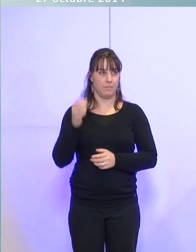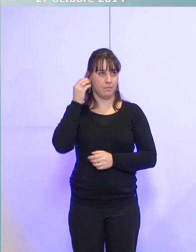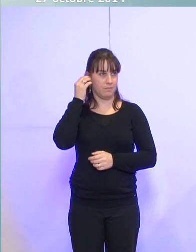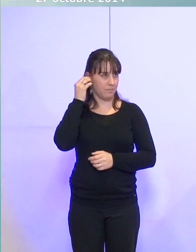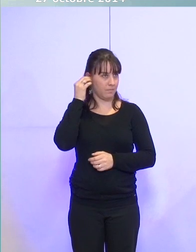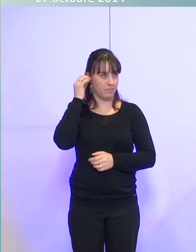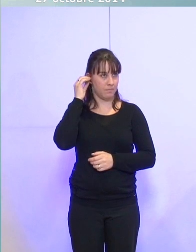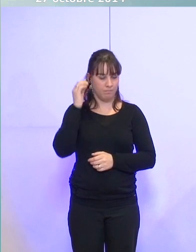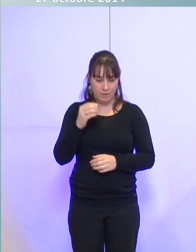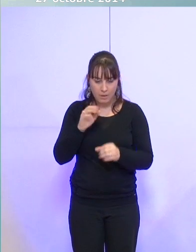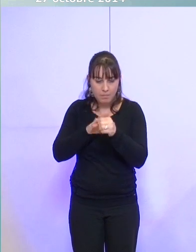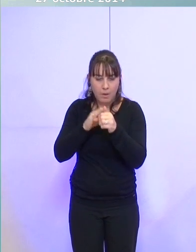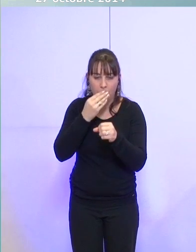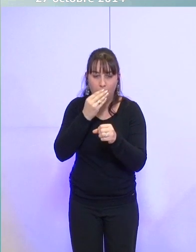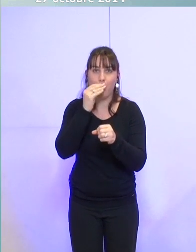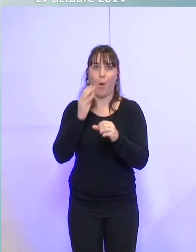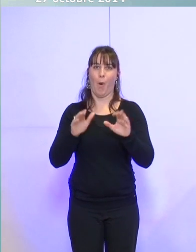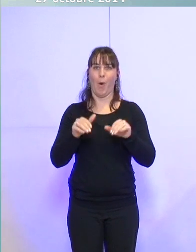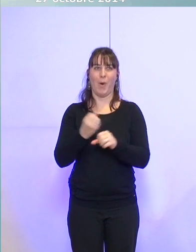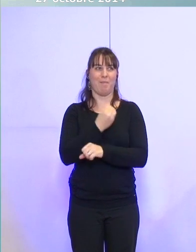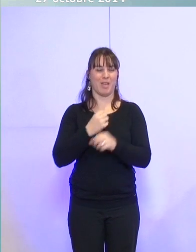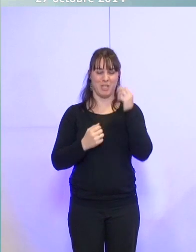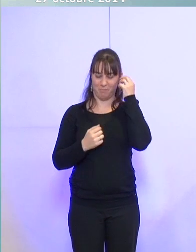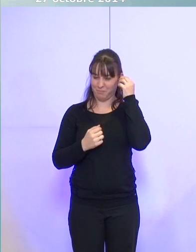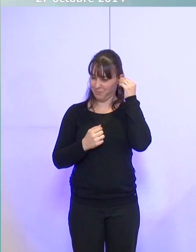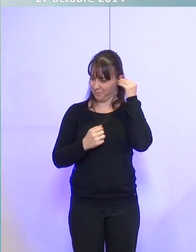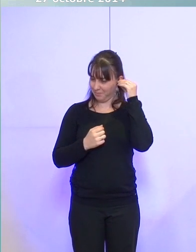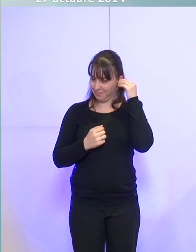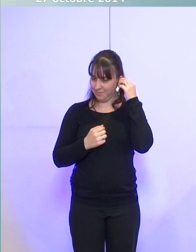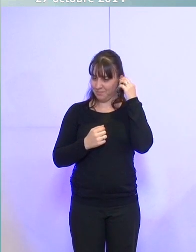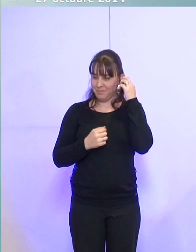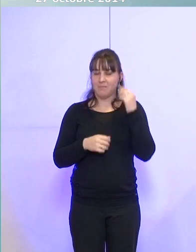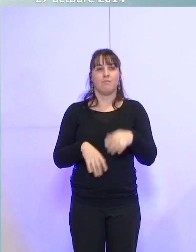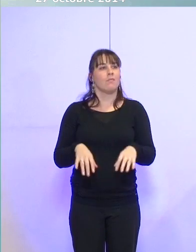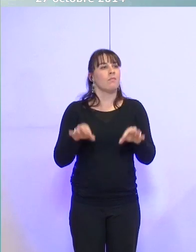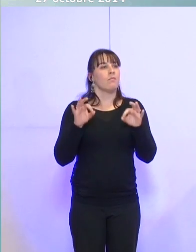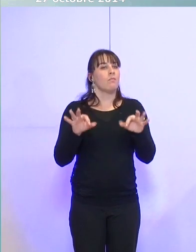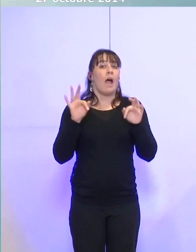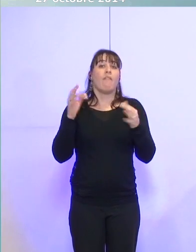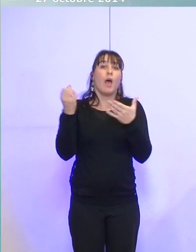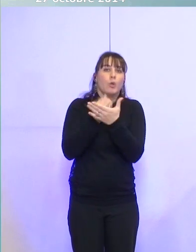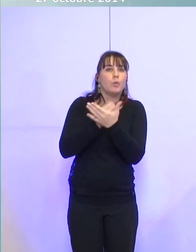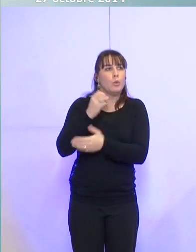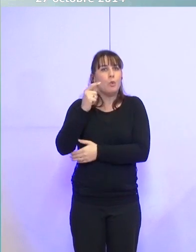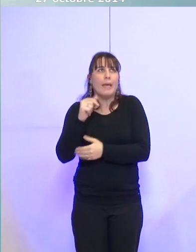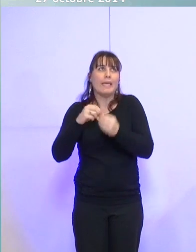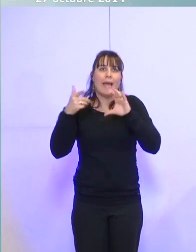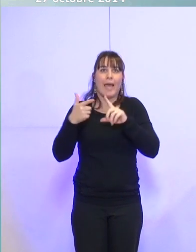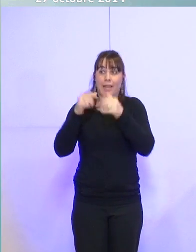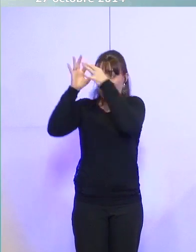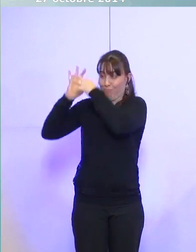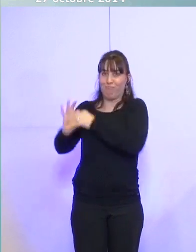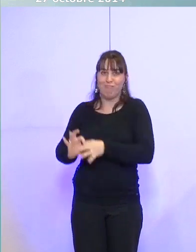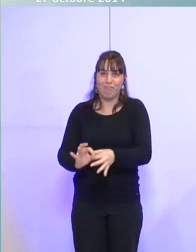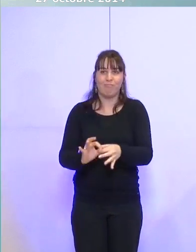Oui, non ? Oui. Oui, donc là, on reste un petit peu dans le domaine des données et du numérique. Donc le